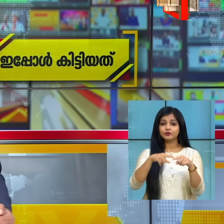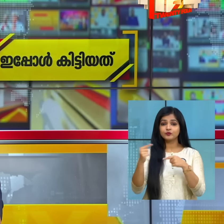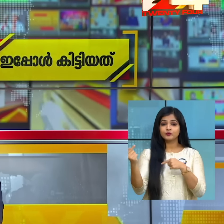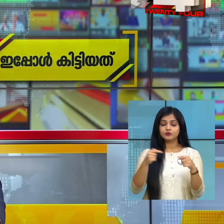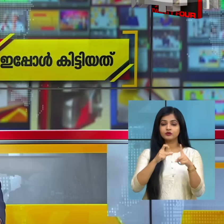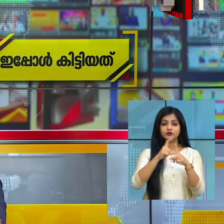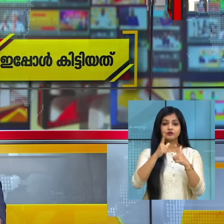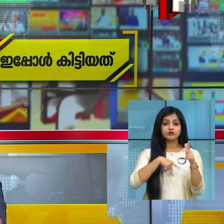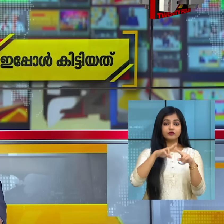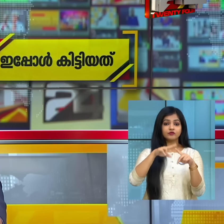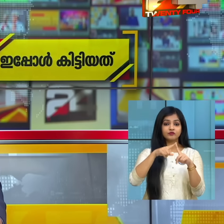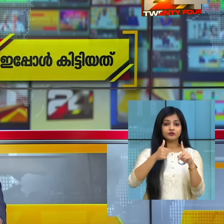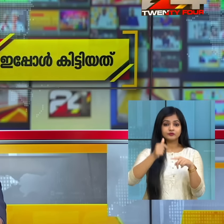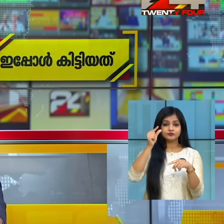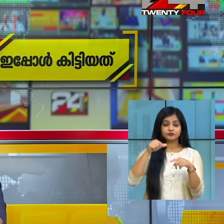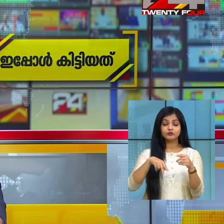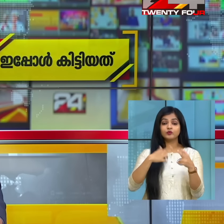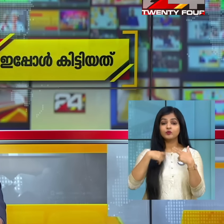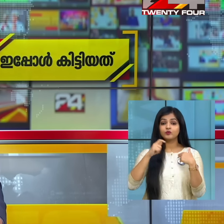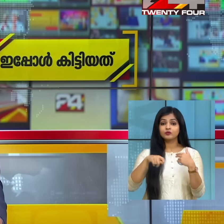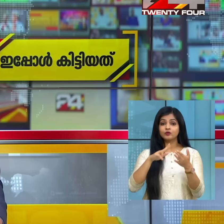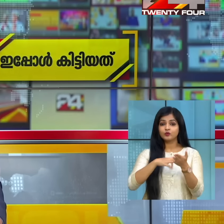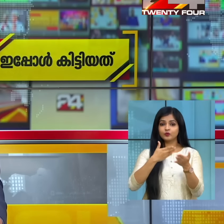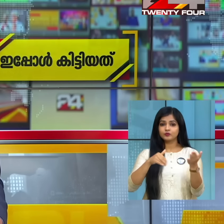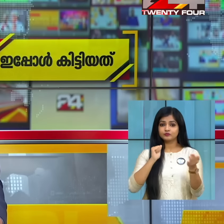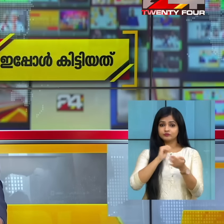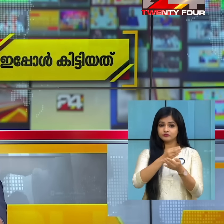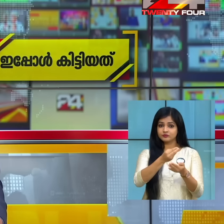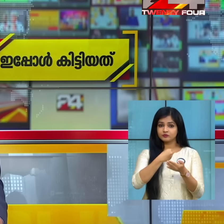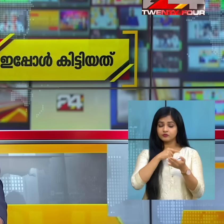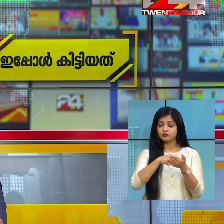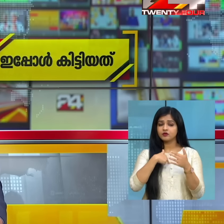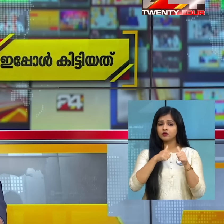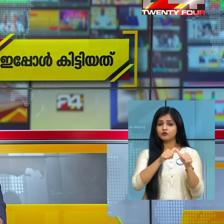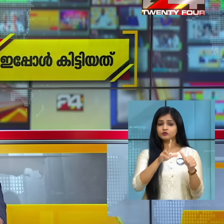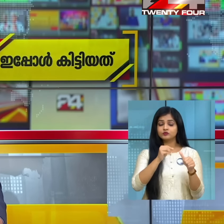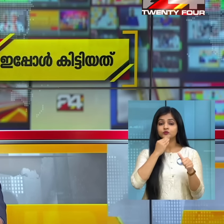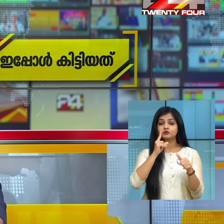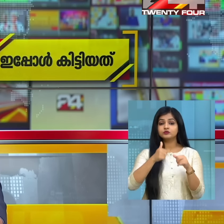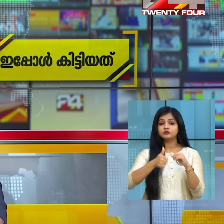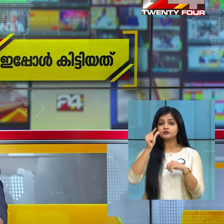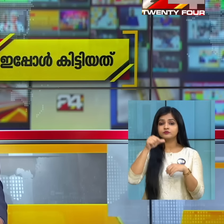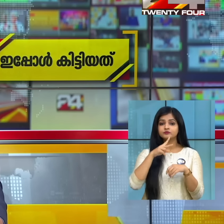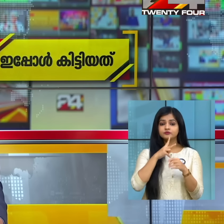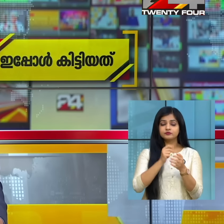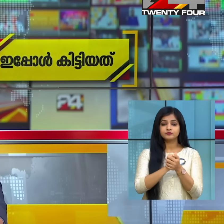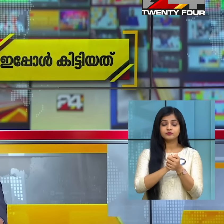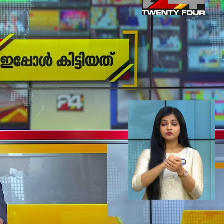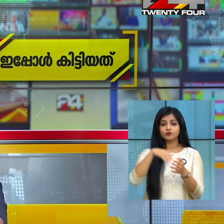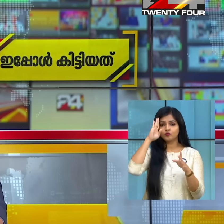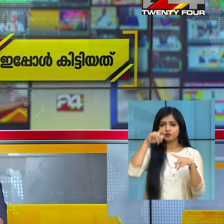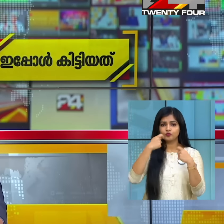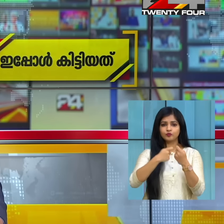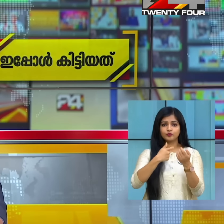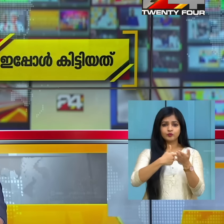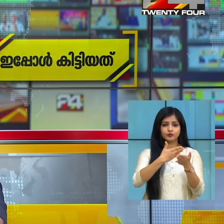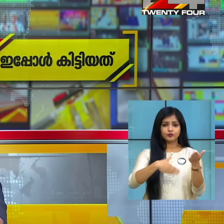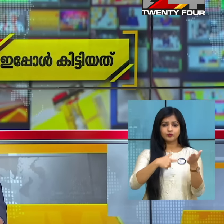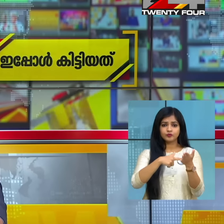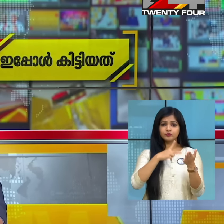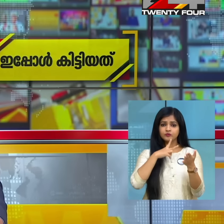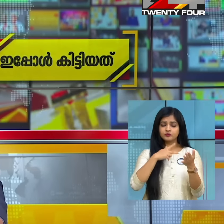നേതാവ് റുബേഷ് രാമകൃഷ്ണന്റെ വക്കീൽ നോട്ടീസിന് മറുപടി നൽകില്ലെന്ന് മുസ്ലിം ലീഗ് സംസ്ഥാന സെക്രട്ടറി പാറക്കൽ അബ്ദുള്ള. പോലീസ് റിപ്പോർട്ടിൽ പറഞ്ഞ കാര്യങ്ങൾ മാത്രമാണ്